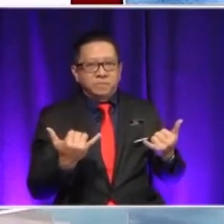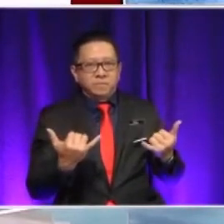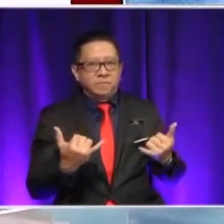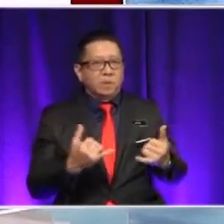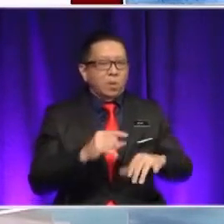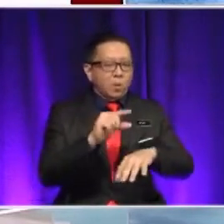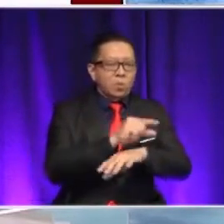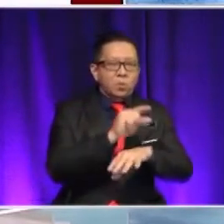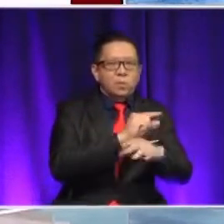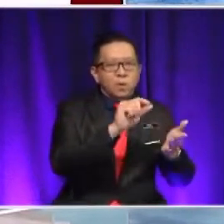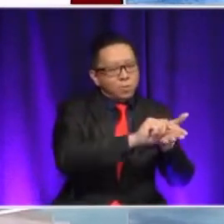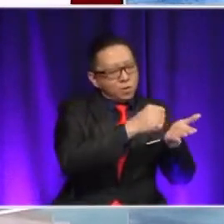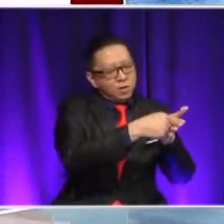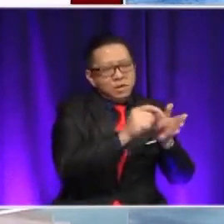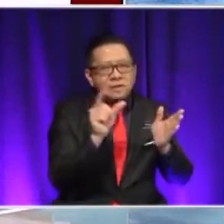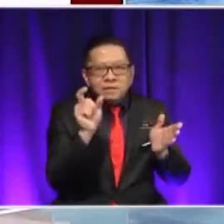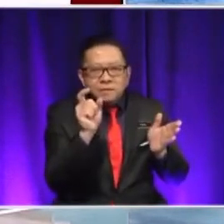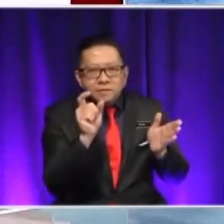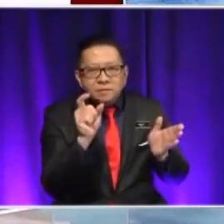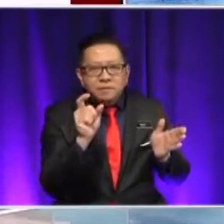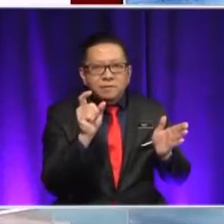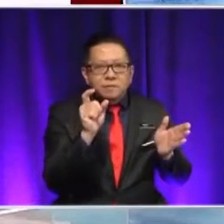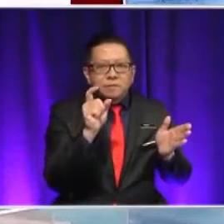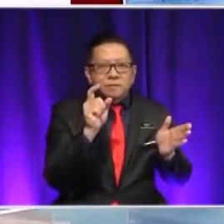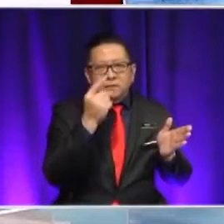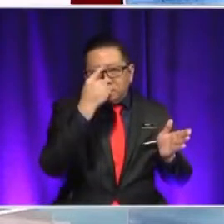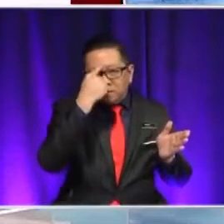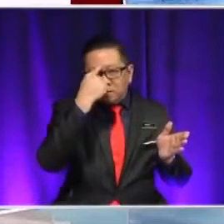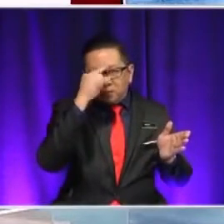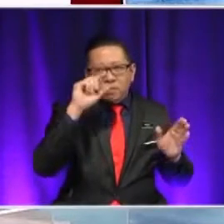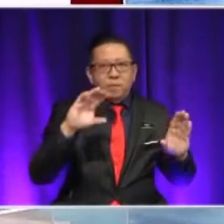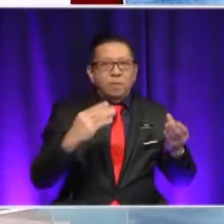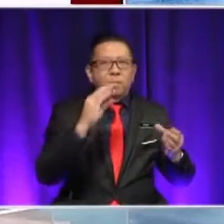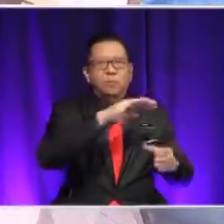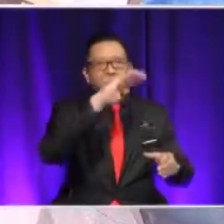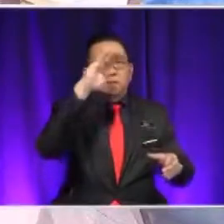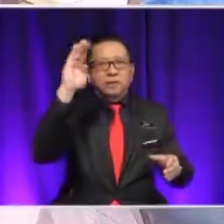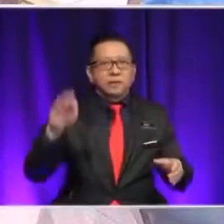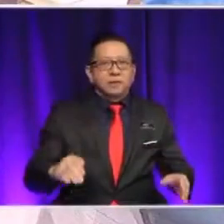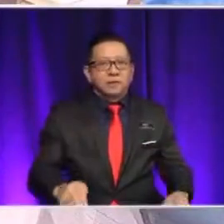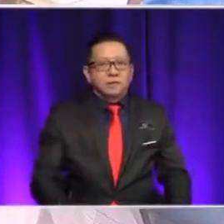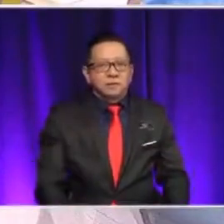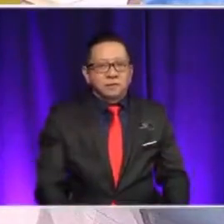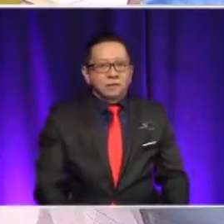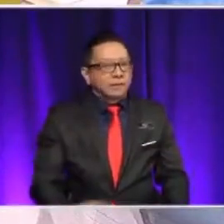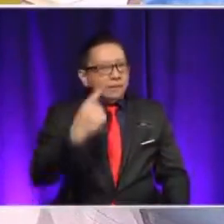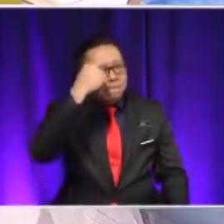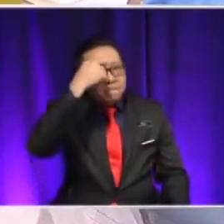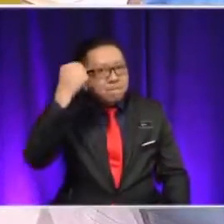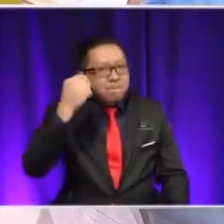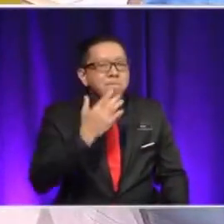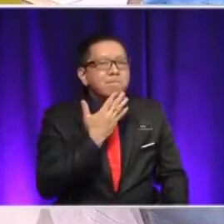sigombing seharusnya tidak bukit-bukit warna putih warna hitam